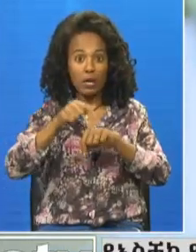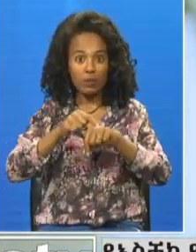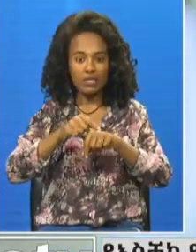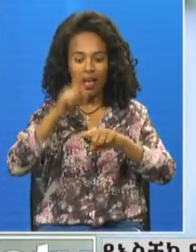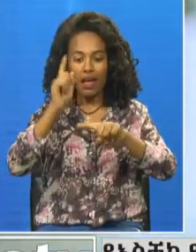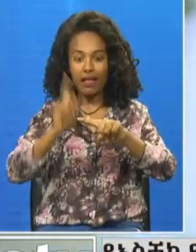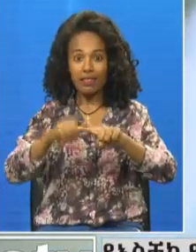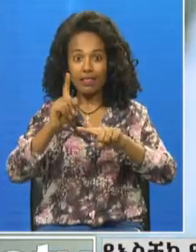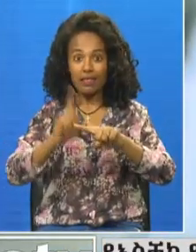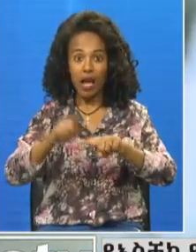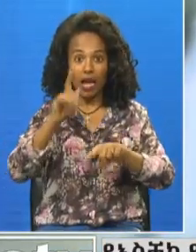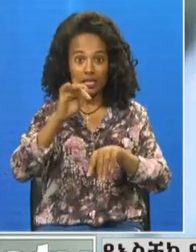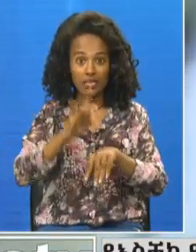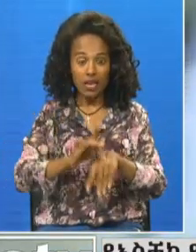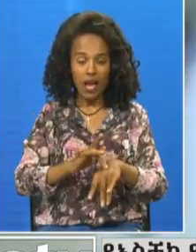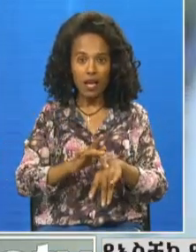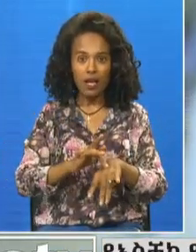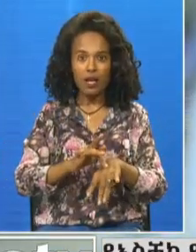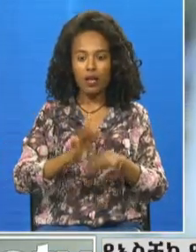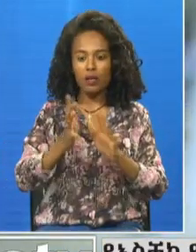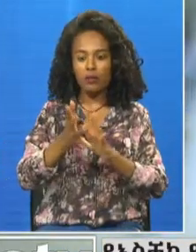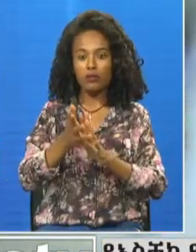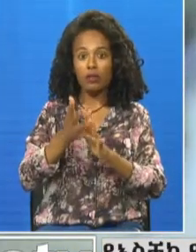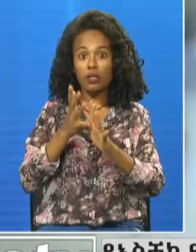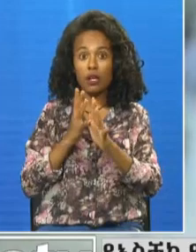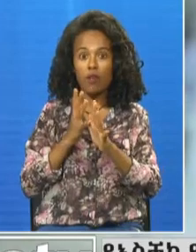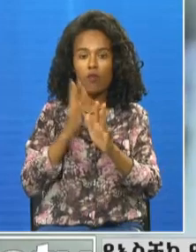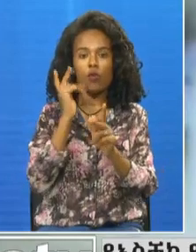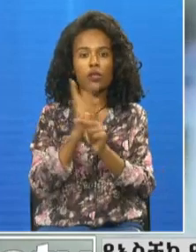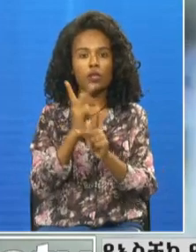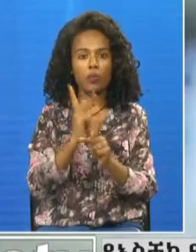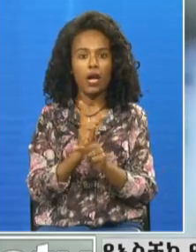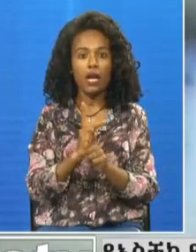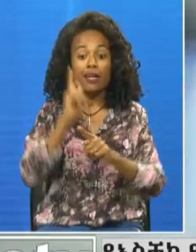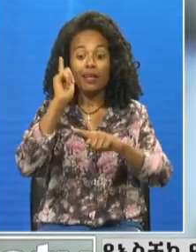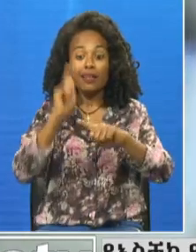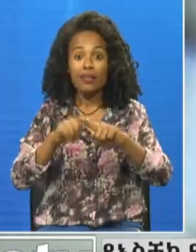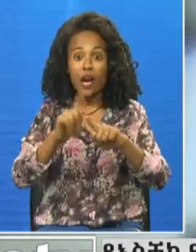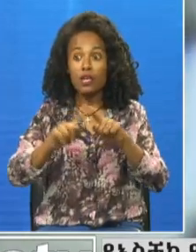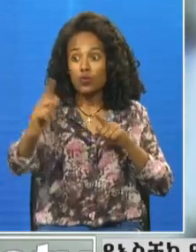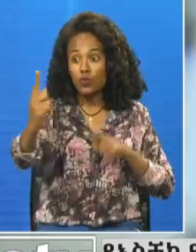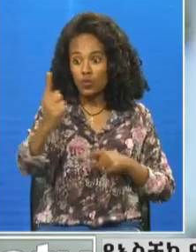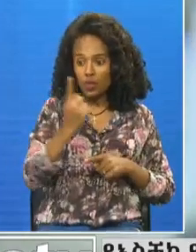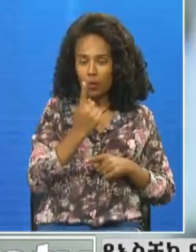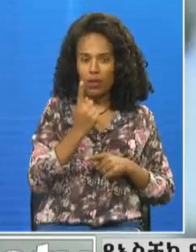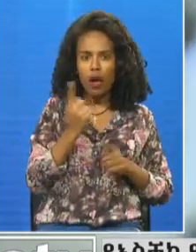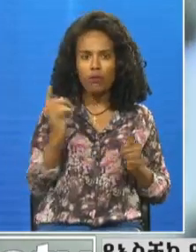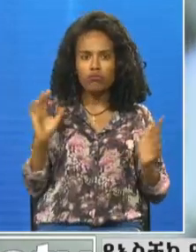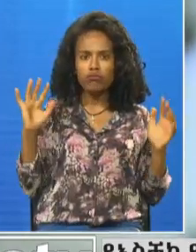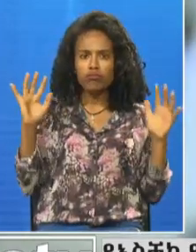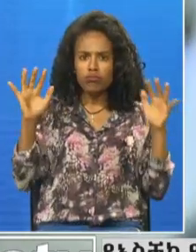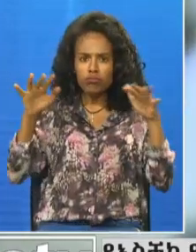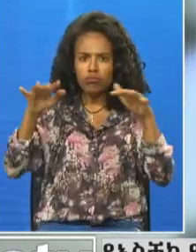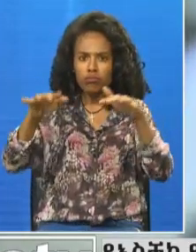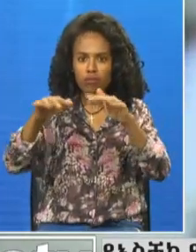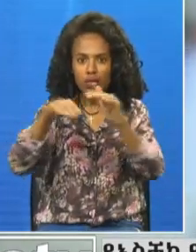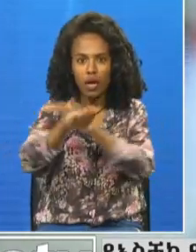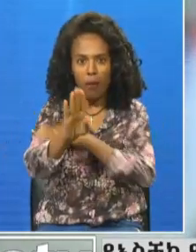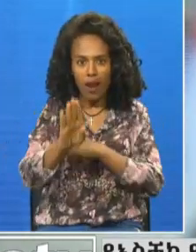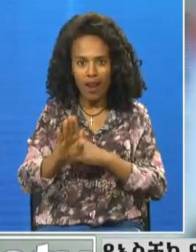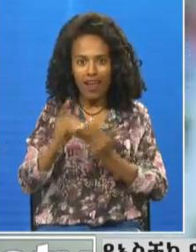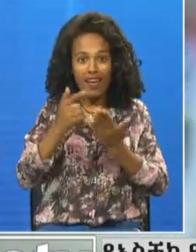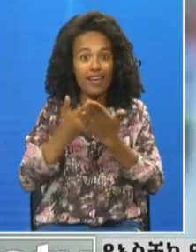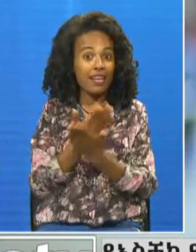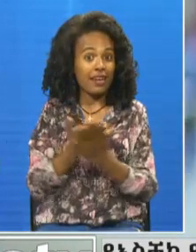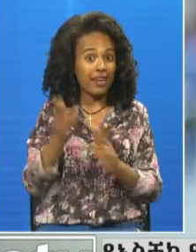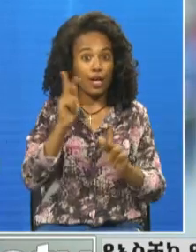እንደ የማለስ ነገር ይታያል። ያም የህብረተሰባችን ትንሽ ግንዛቤ ጥረት አለ፣ ግን ከመጀመሪያው ትንሽ አሁን ይሻላል ብዬ